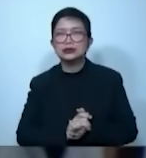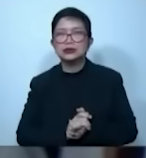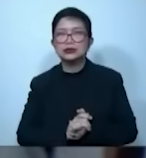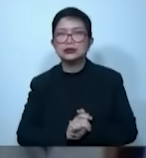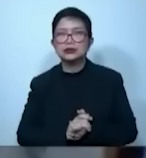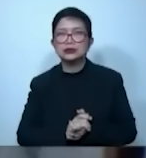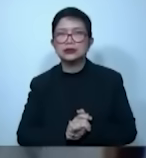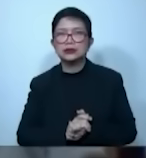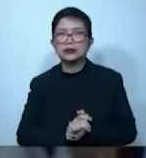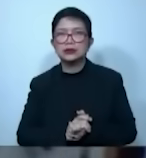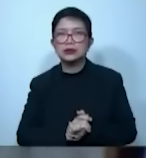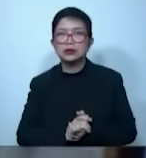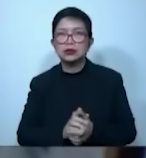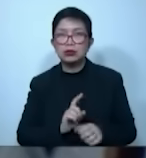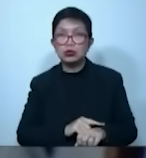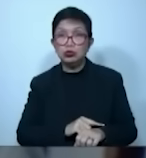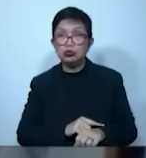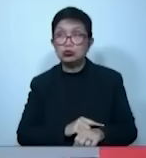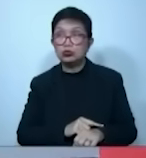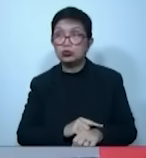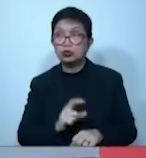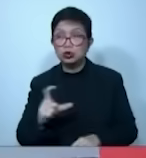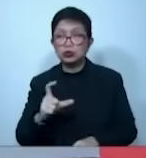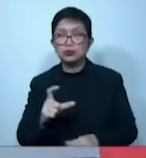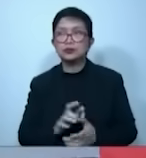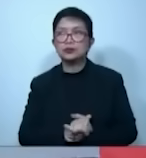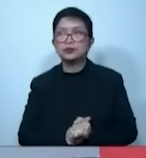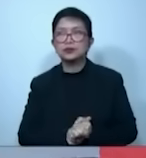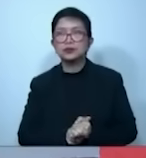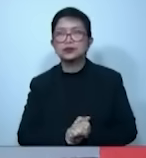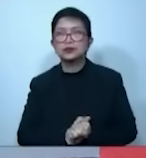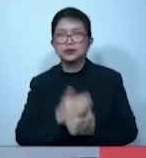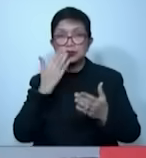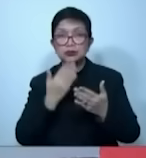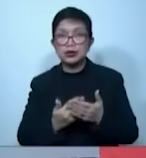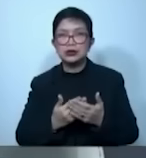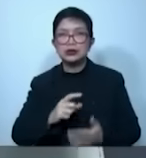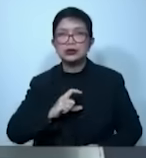ada Bapak Sudah cukupudah Tera